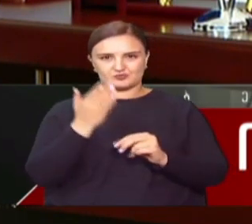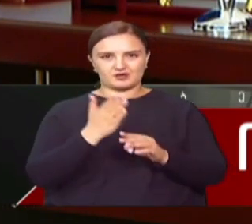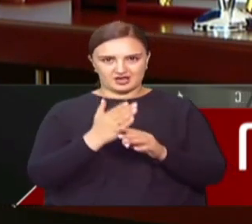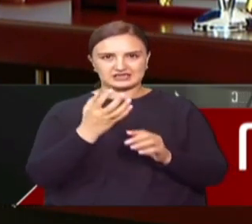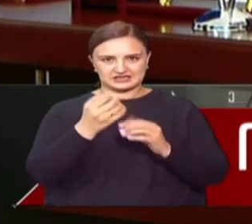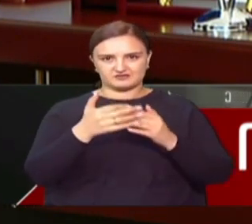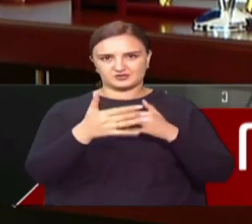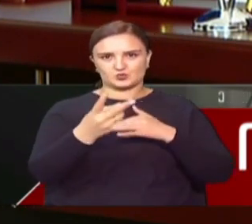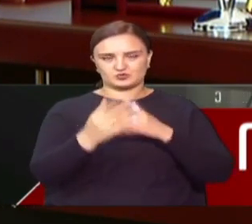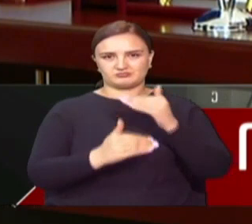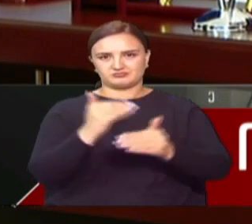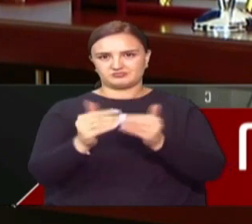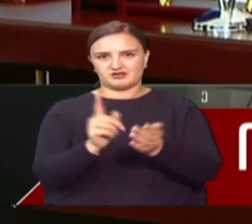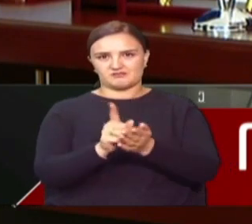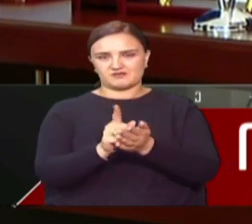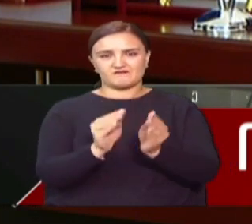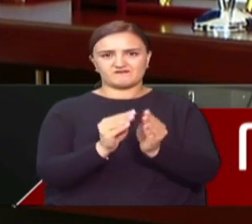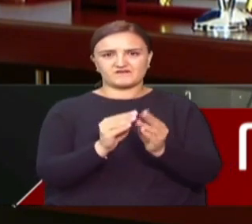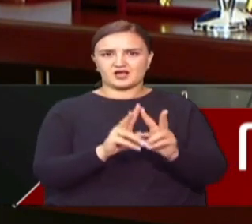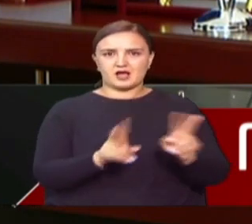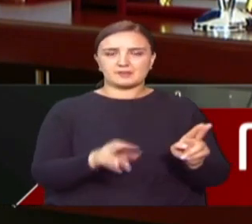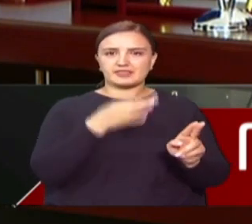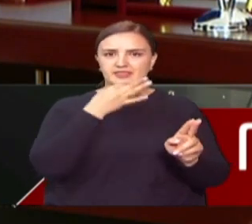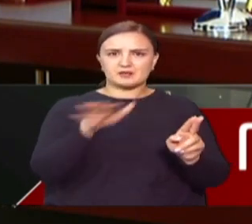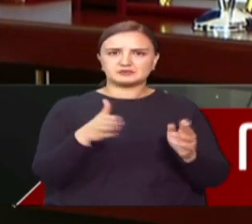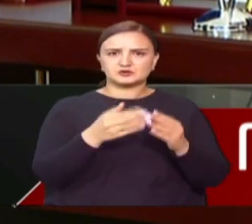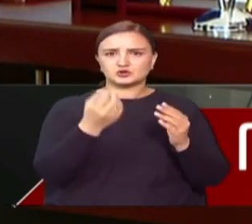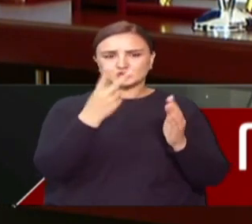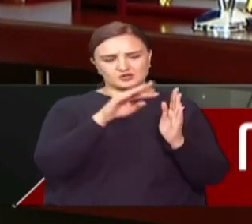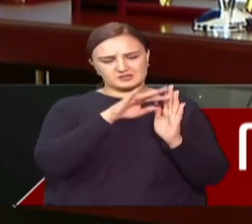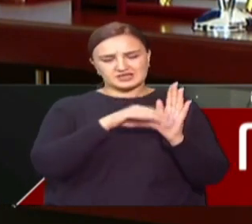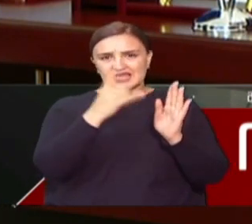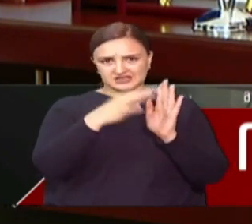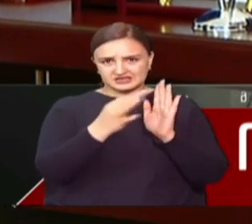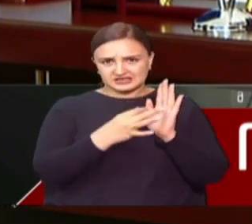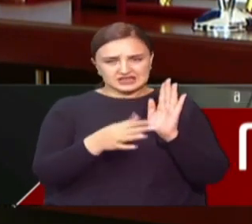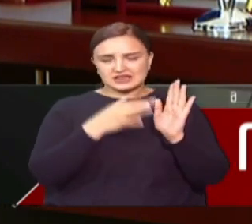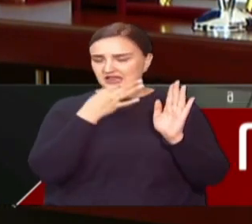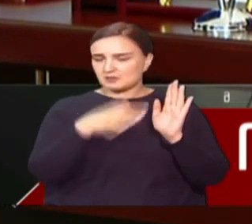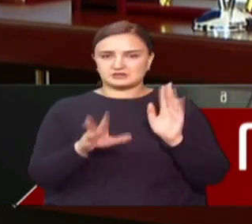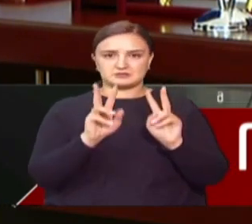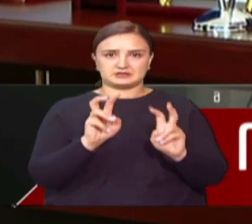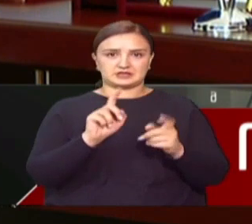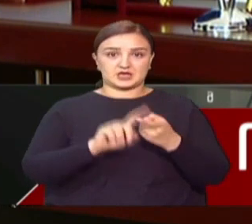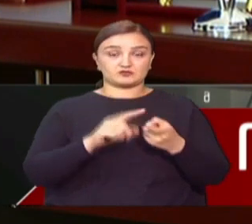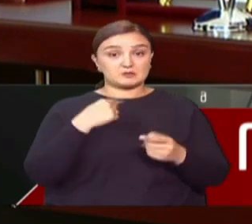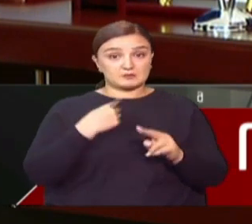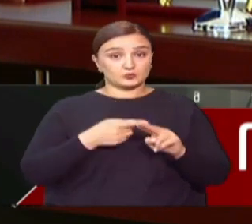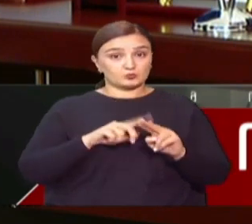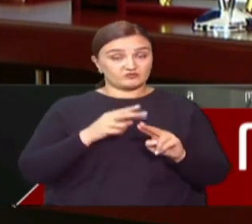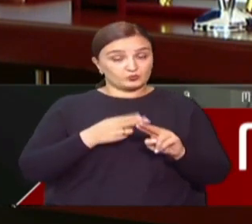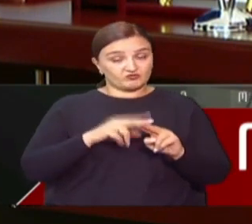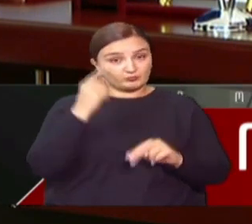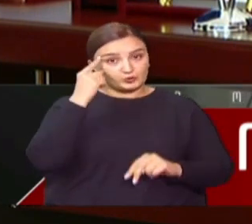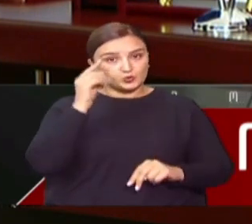შემდგომში გადასადგმელი ნაბიჯები. იგივე შემიძლია ვთქვა ნებისმიერ, აი 12-თაგან ნებისმიერ პრიორიტეტთან მიმართებაში, ამიტომ გონია, რომ